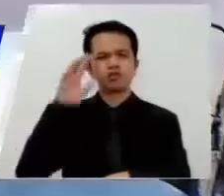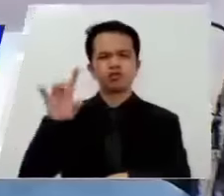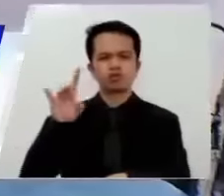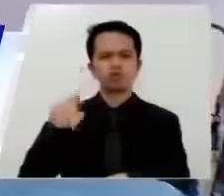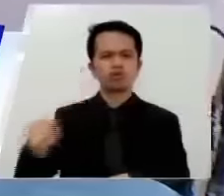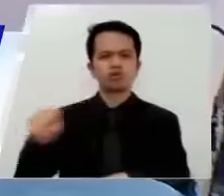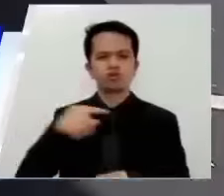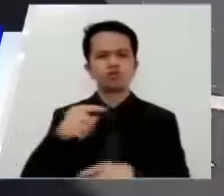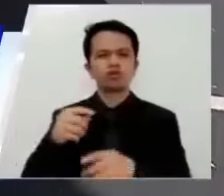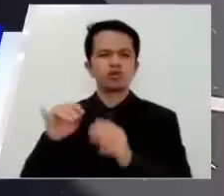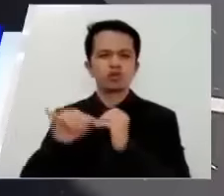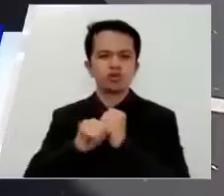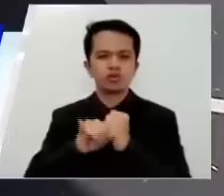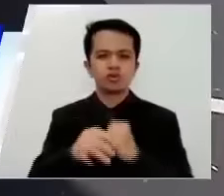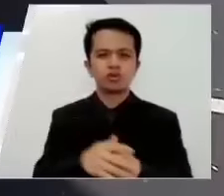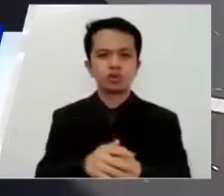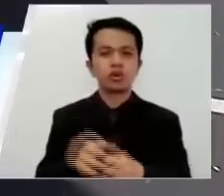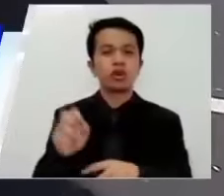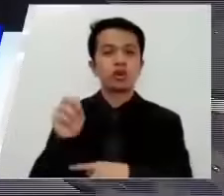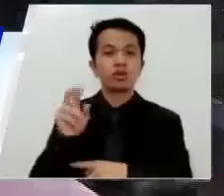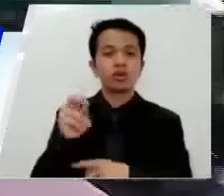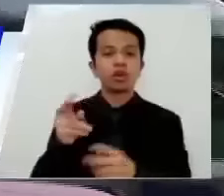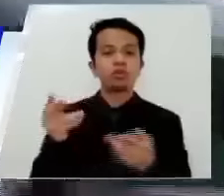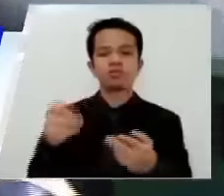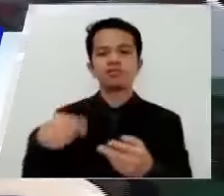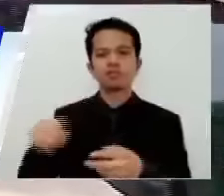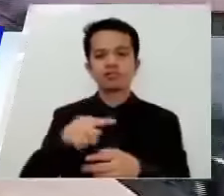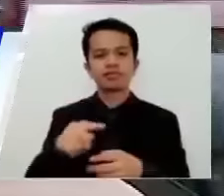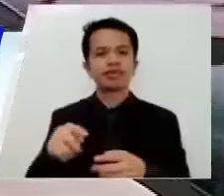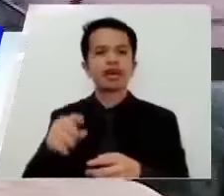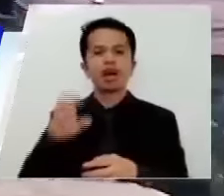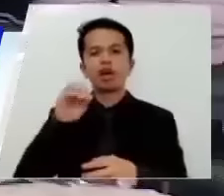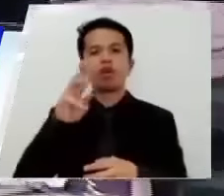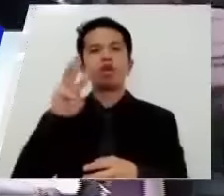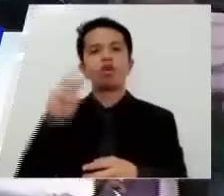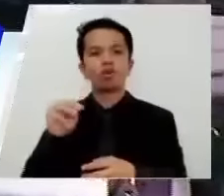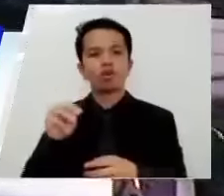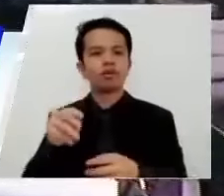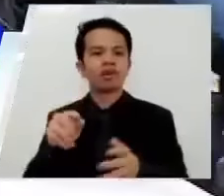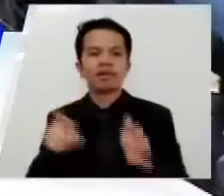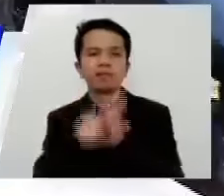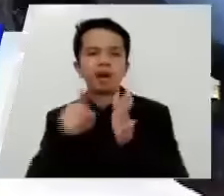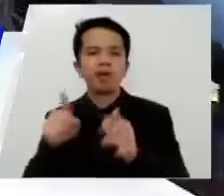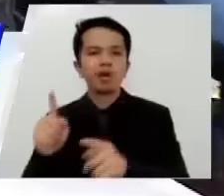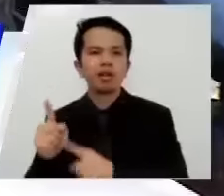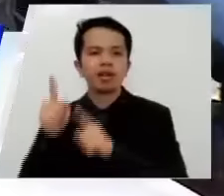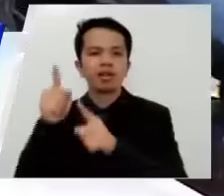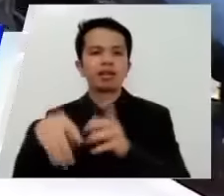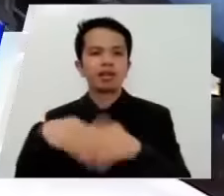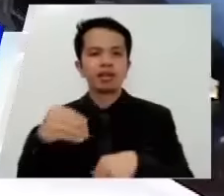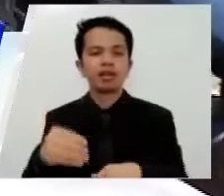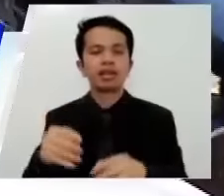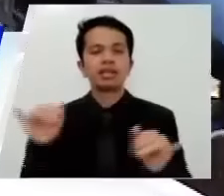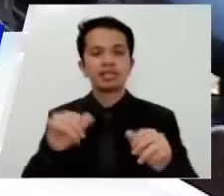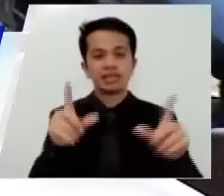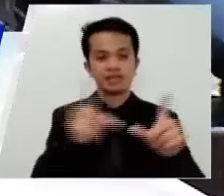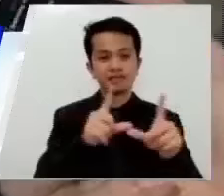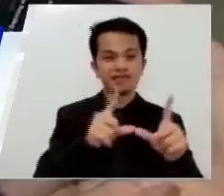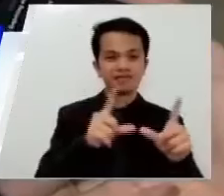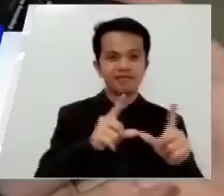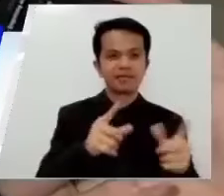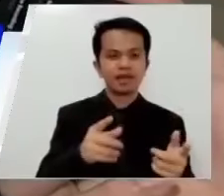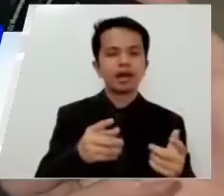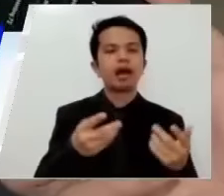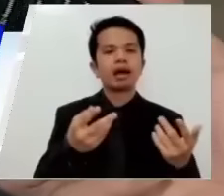Hanggang 12 sa mga ito ay kolorum ayon sa LTFRB. Ang iba ay prangkisa pa pero nanganganib na mawalan din ang prangkisa.